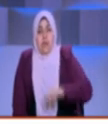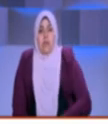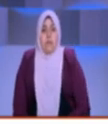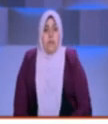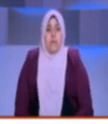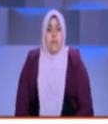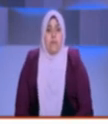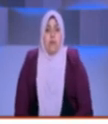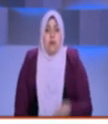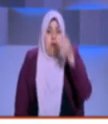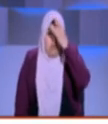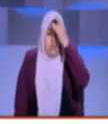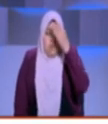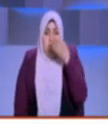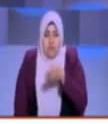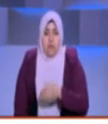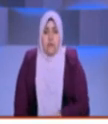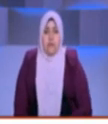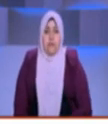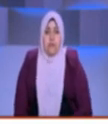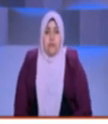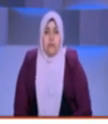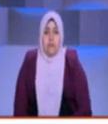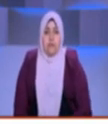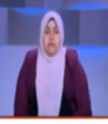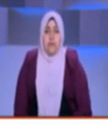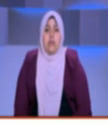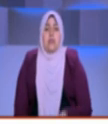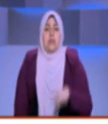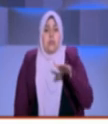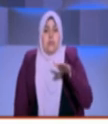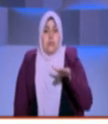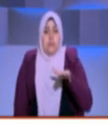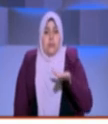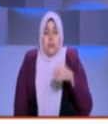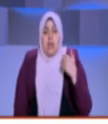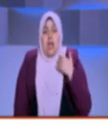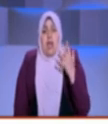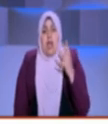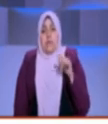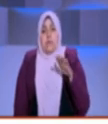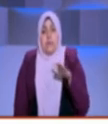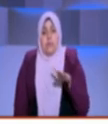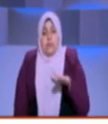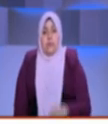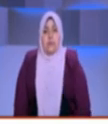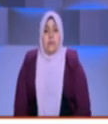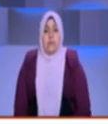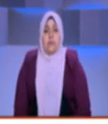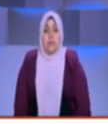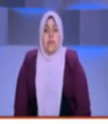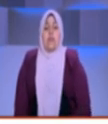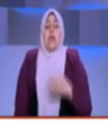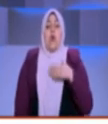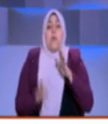أي ما يقرب من 500 حالة تقريبا انخفاض في الحالات الإيجابية، حالات الإصابة بفيروس كورونا، ليصل